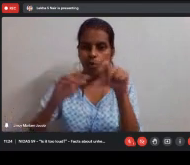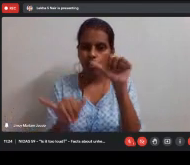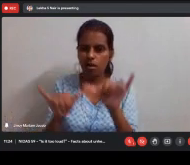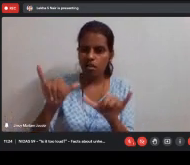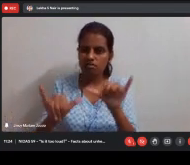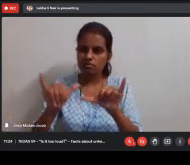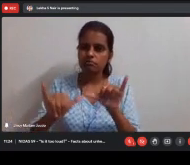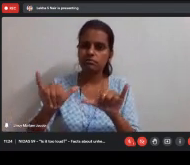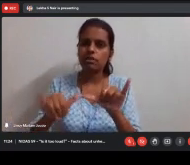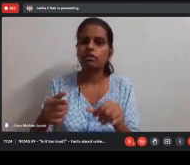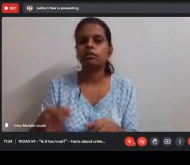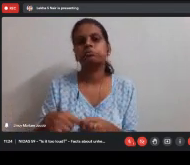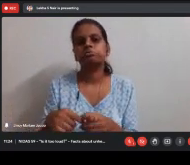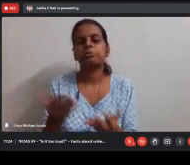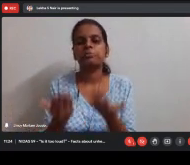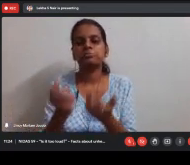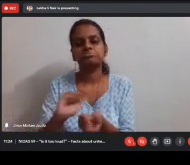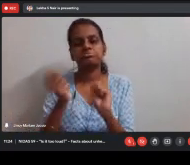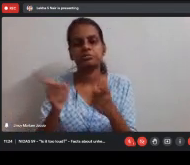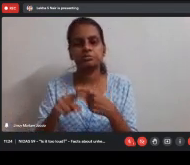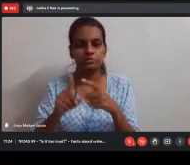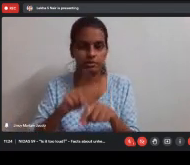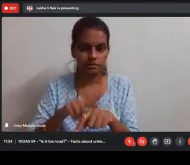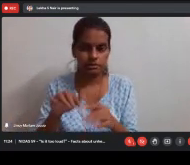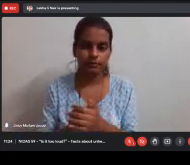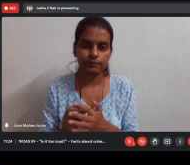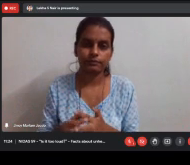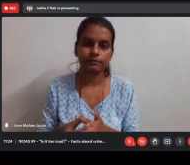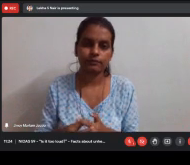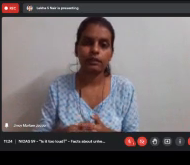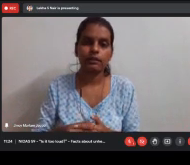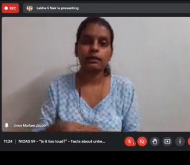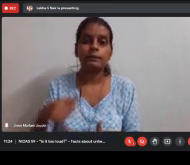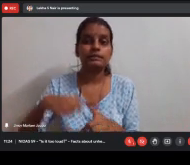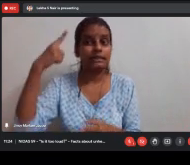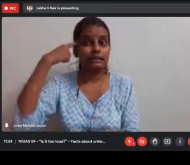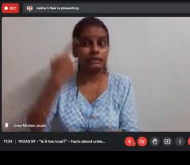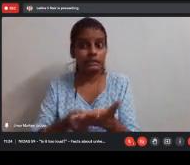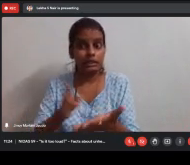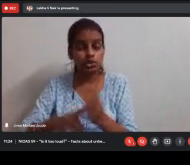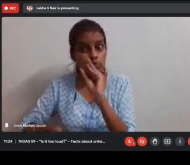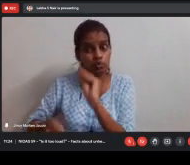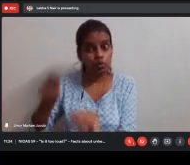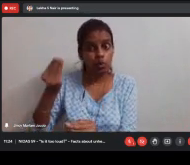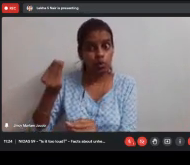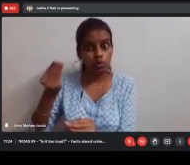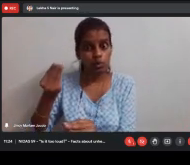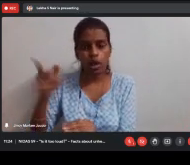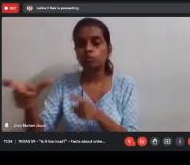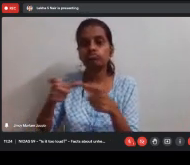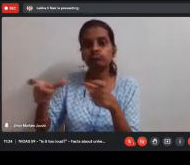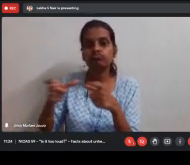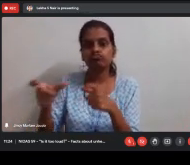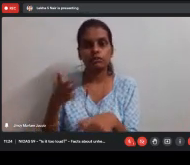നെഗറ്റീവ് ഇഫക്റ്റ് ആണ് പറയുന്നത്. കാർഡിയോ വാസ്കുലർ ഇഷ്യൂലോട്ടും സിഗരറ്റ് സ്മോക്കിംഗ് നയിക്കുന്നുണ്ട്. സ്ട്രെസ് കൂടുന്നുണ്ട്, നമുക്ക് ഹോർമോൺ ഇംബാലൻസ് വരുന്നുണ്ട്.